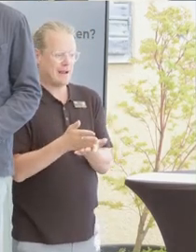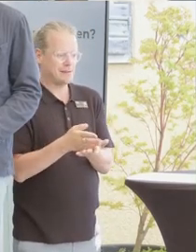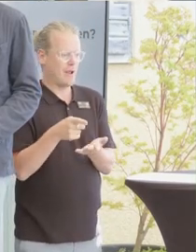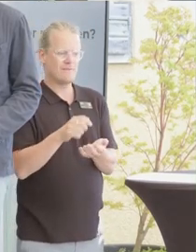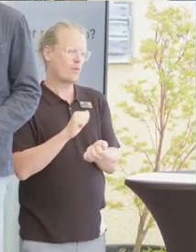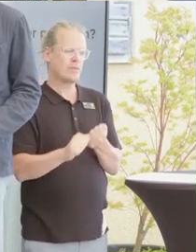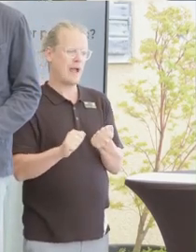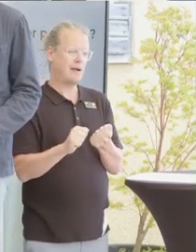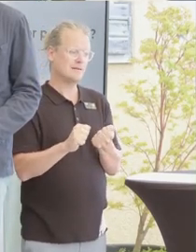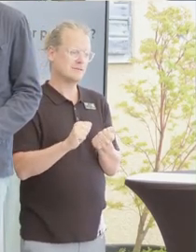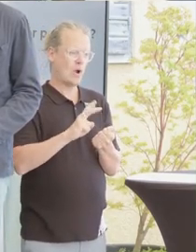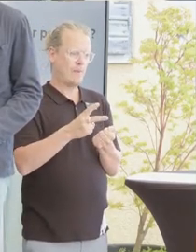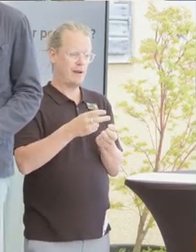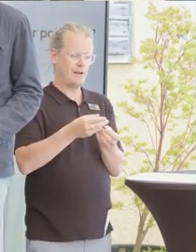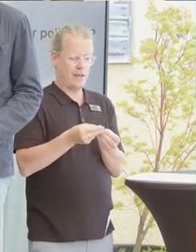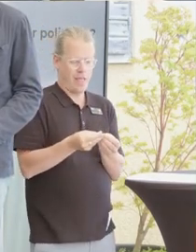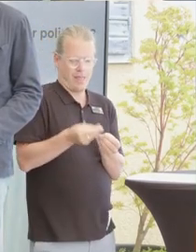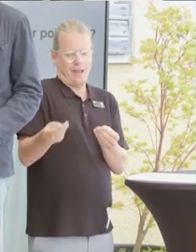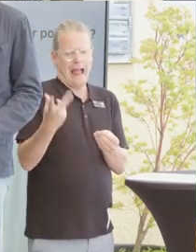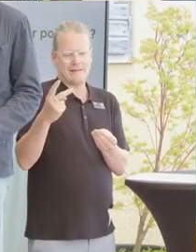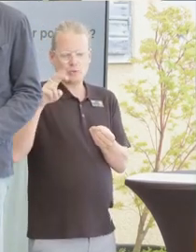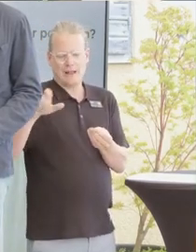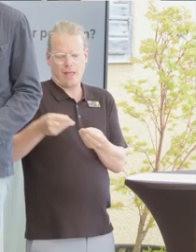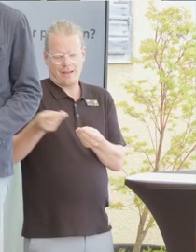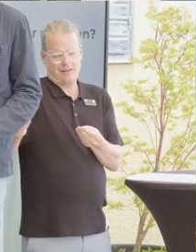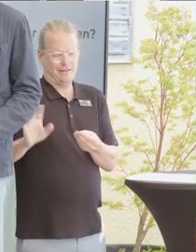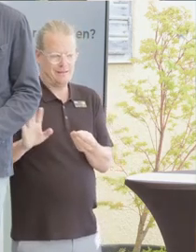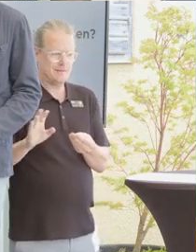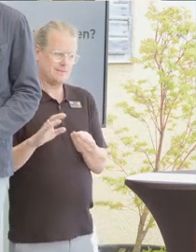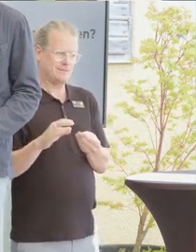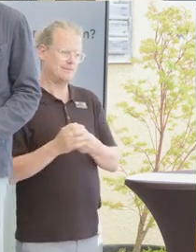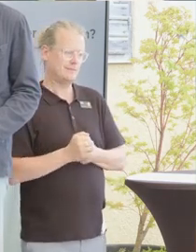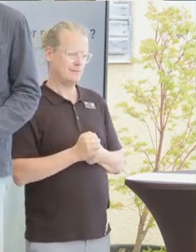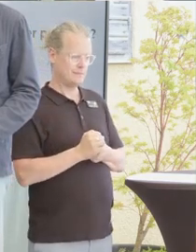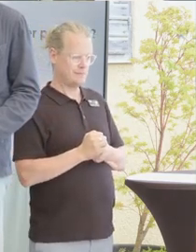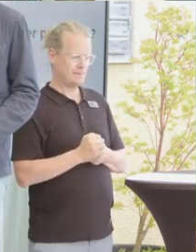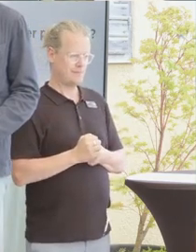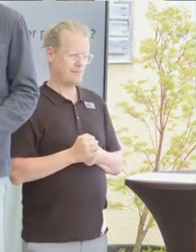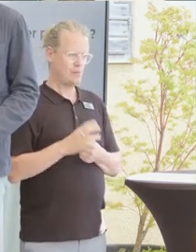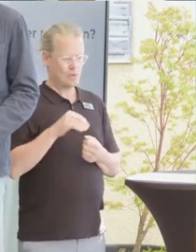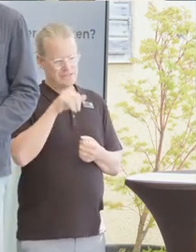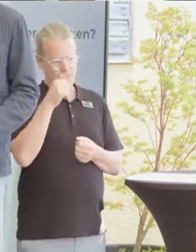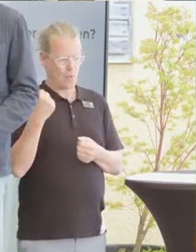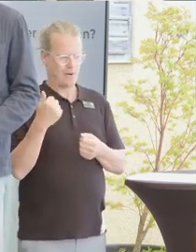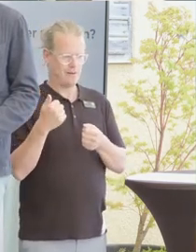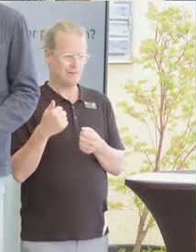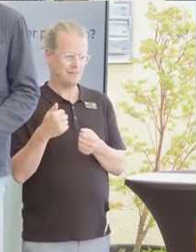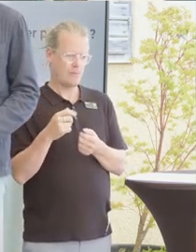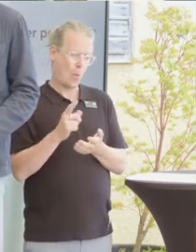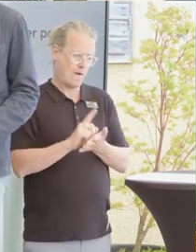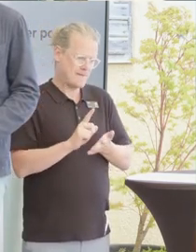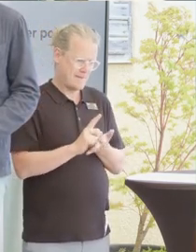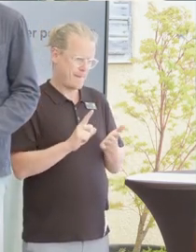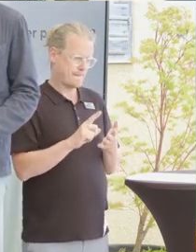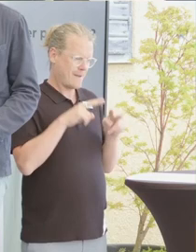att samarbeta om man inte bor i Stockholm, eller att dela material i forskare. Jag menar, all mer forskning är ju kanske att någon sitter i Stockholm, någon i Umeå,